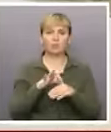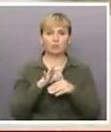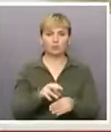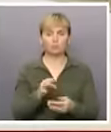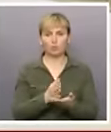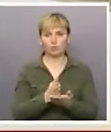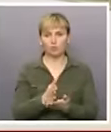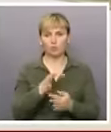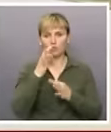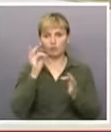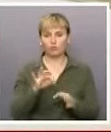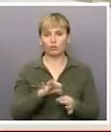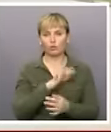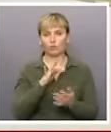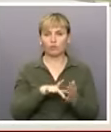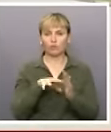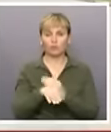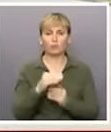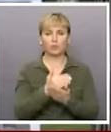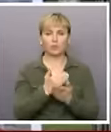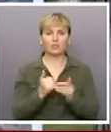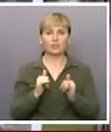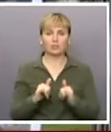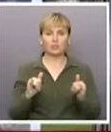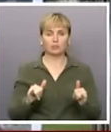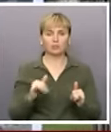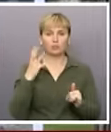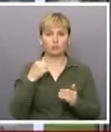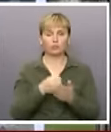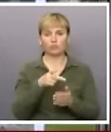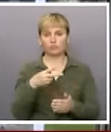по направлению «Комфортный город» в рамках программы развития Алматы до 2020 года.